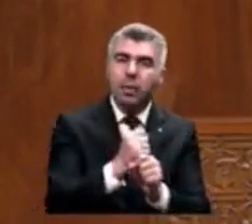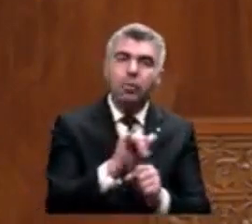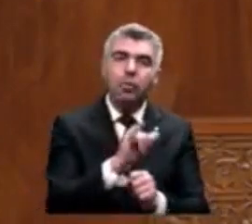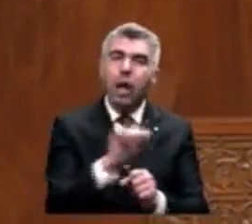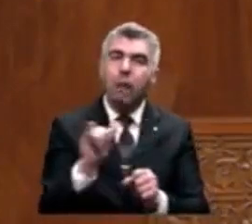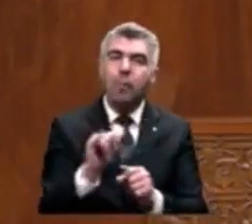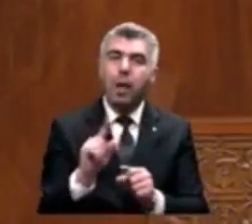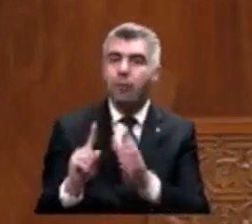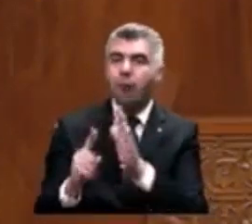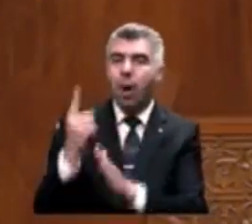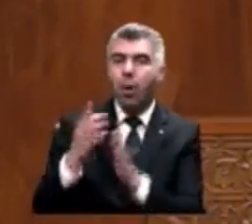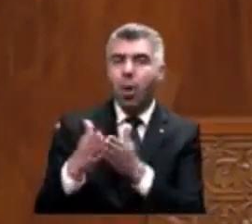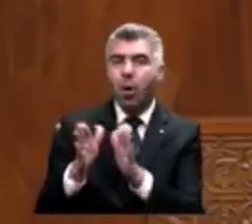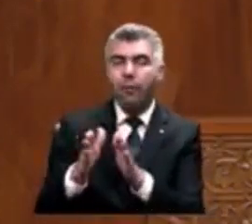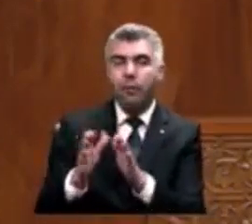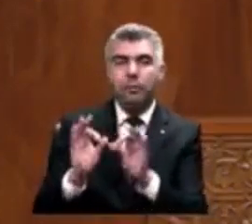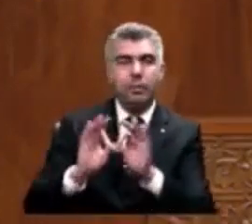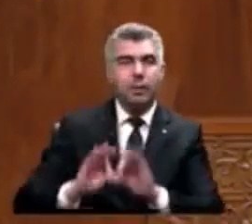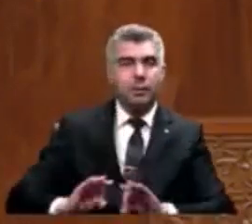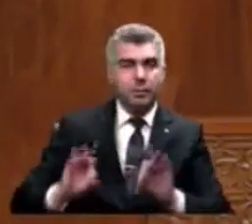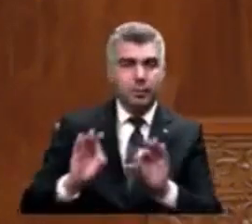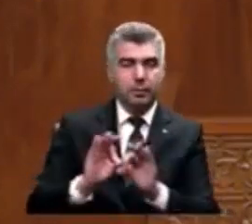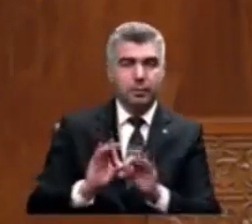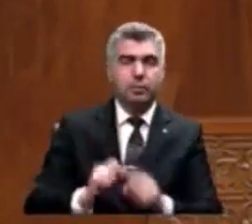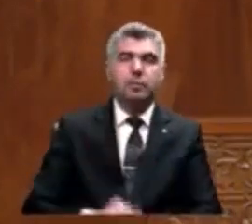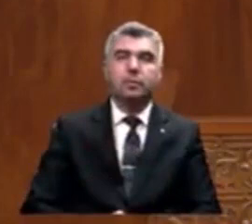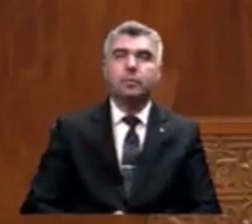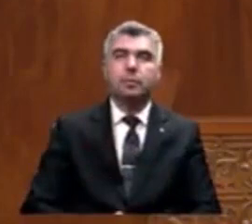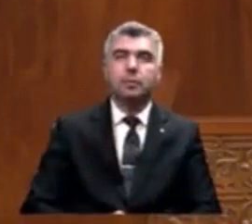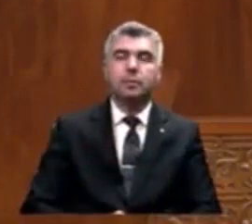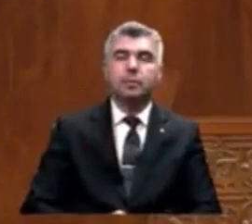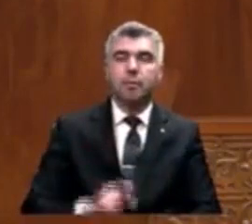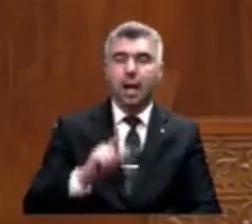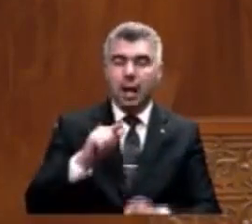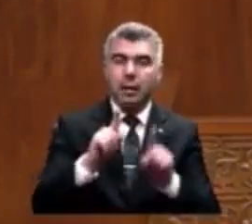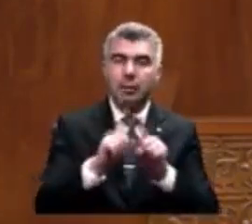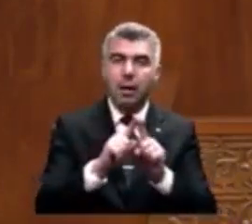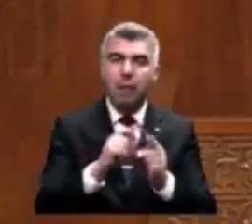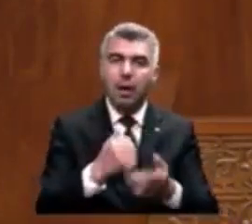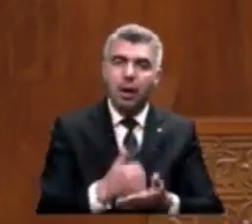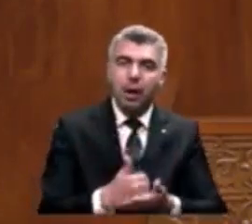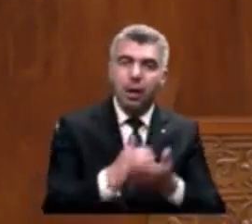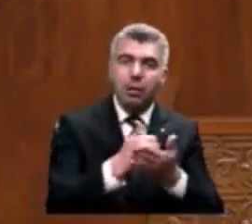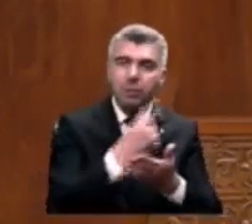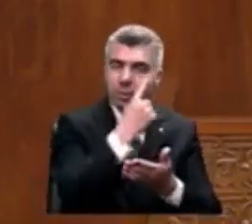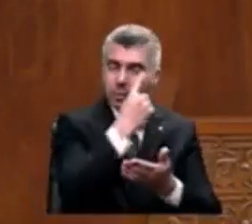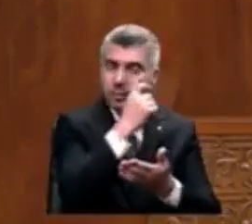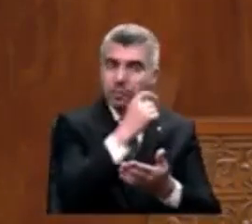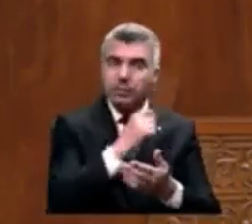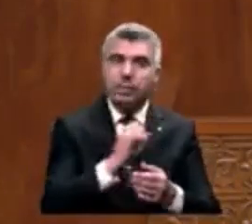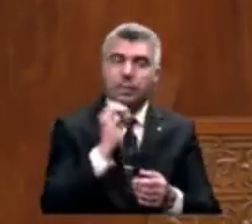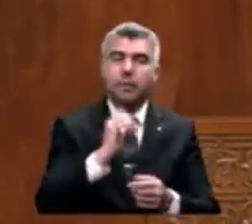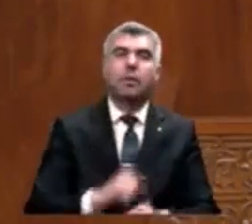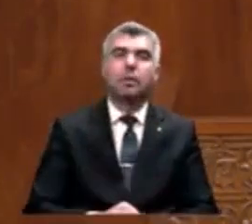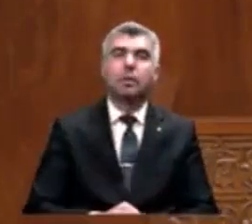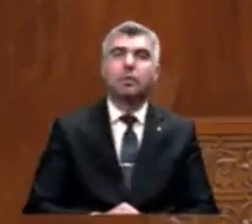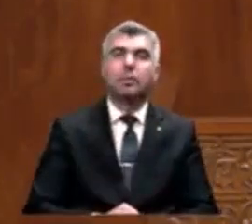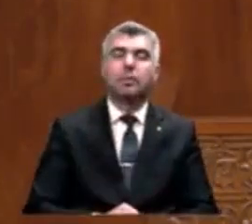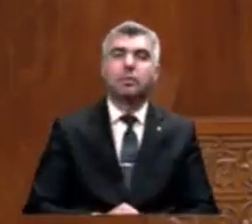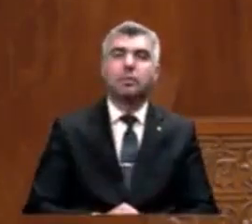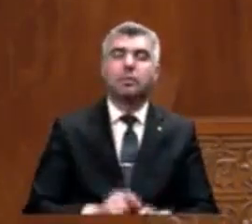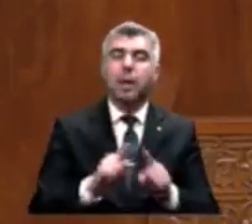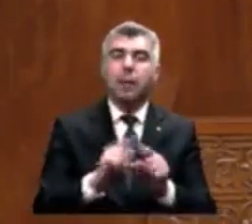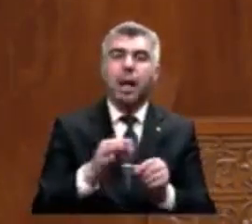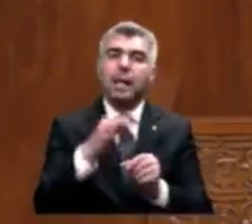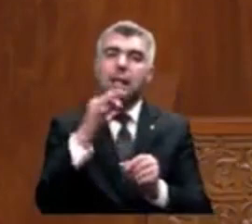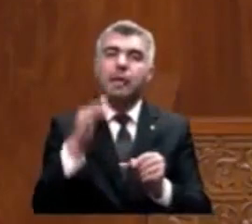مفتوح، مكتسبات اللي هي تتحفز اللي وصلنا ربطوها بواحد